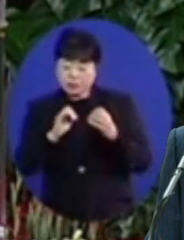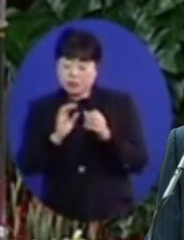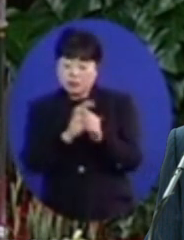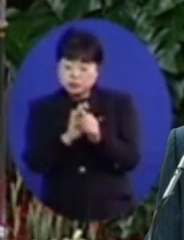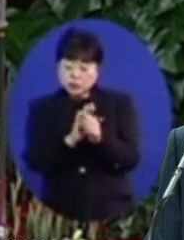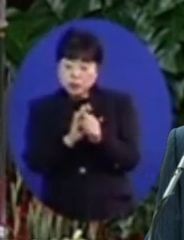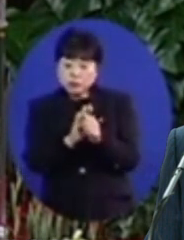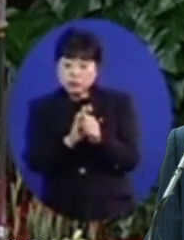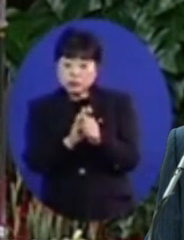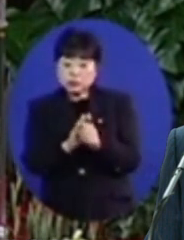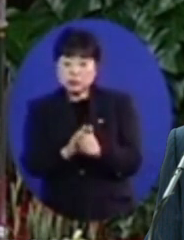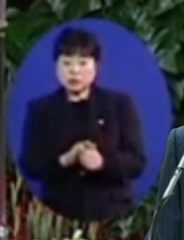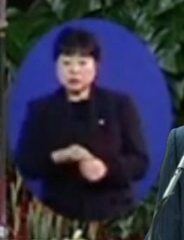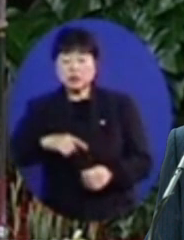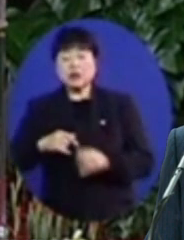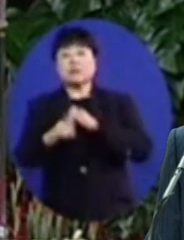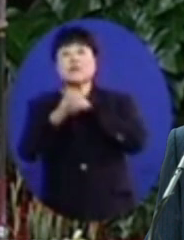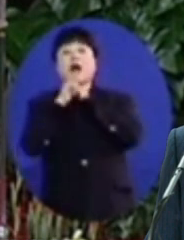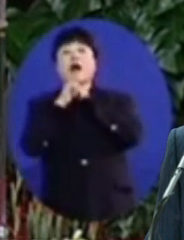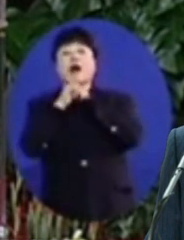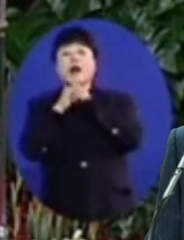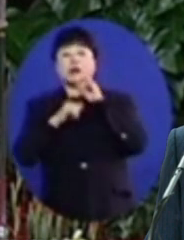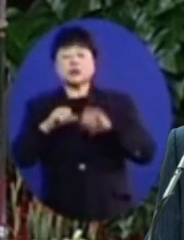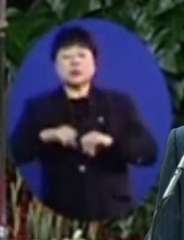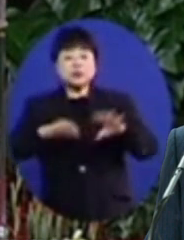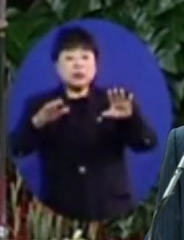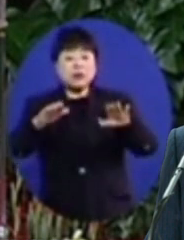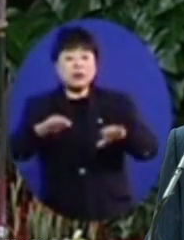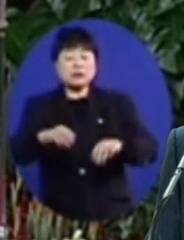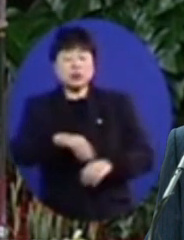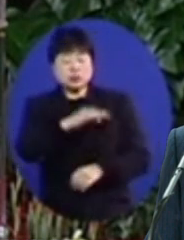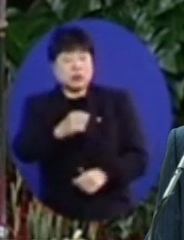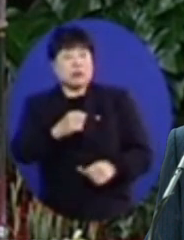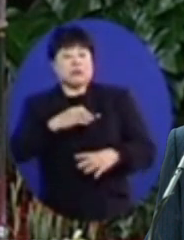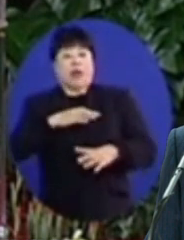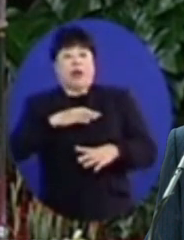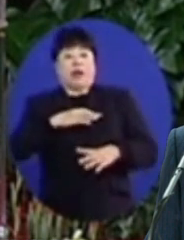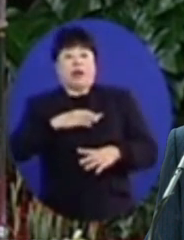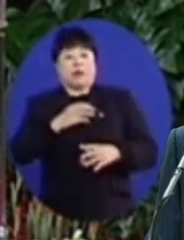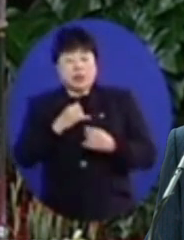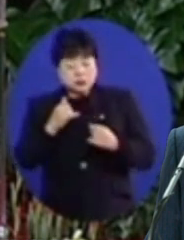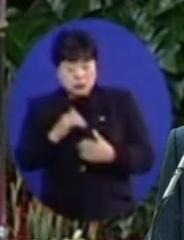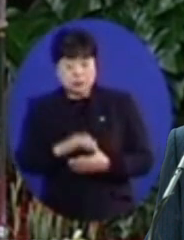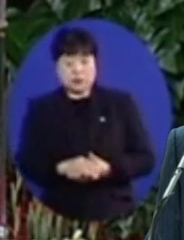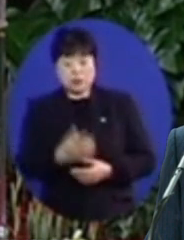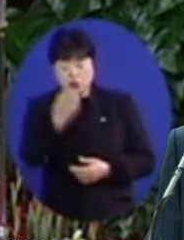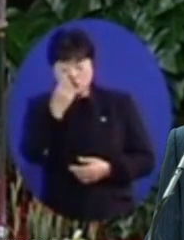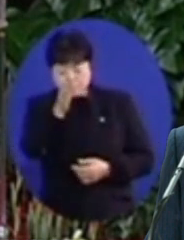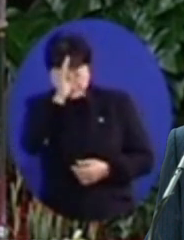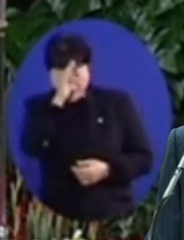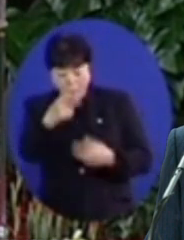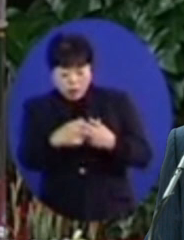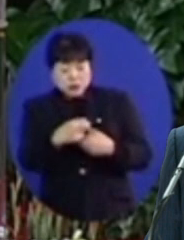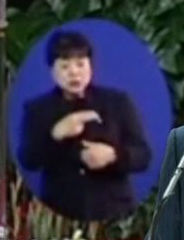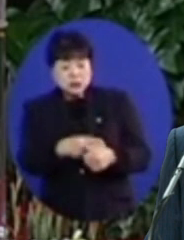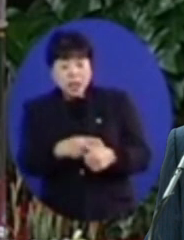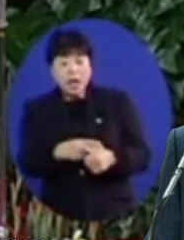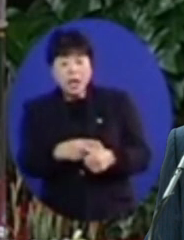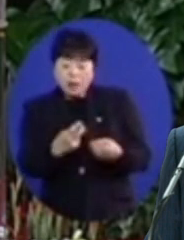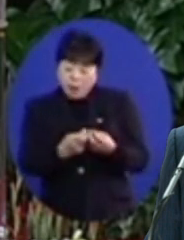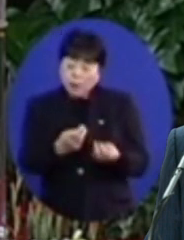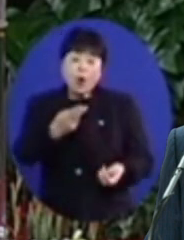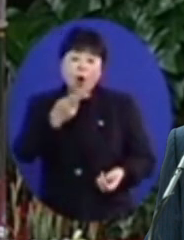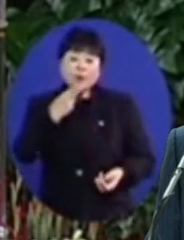그 자살 소식을 접하고 많은 사람이 경향을 금치 못했습니다 많은 이들이 우울증에는 의사도 어찌할 수